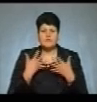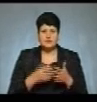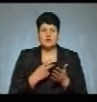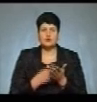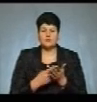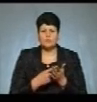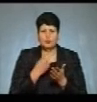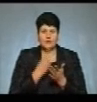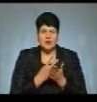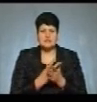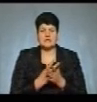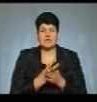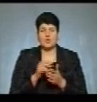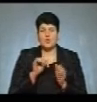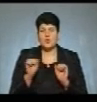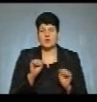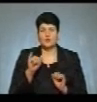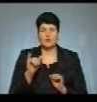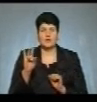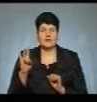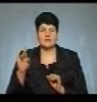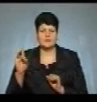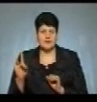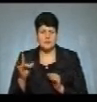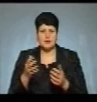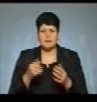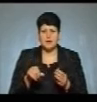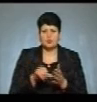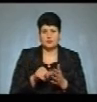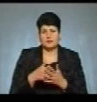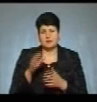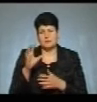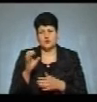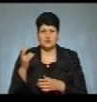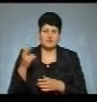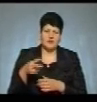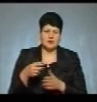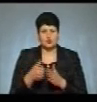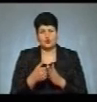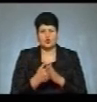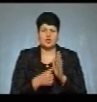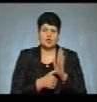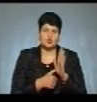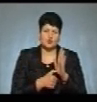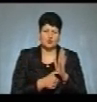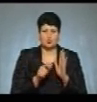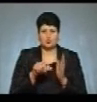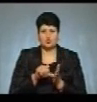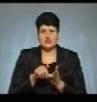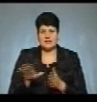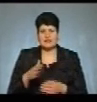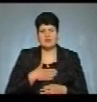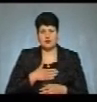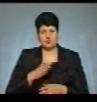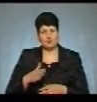наводять сам уряд УНР, брало участь близько від 520 до 600 учасників з нашого